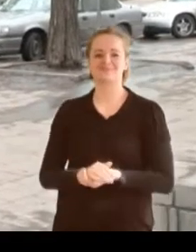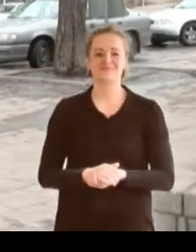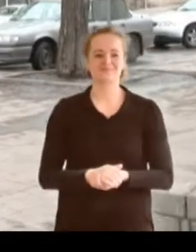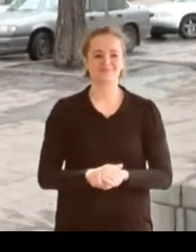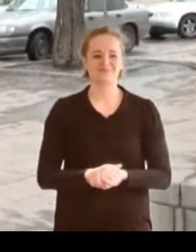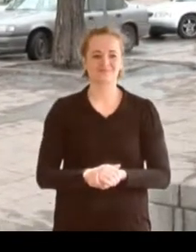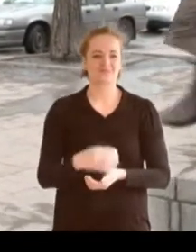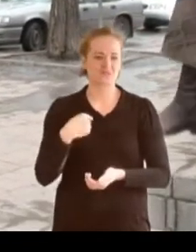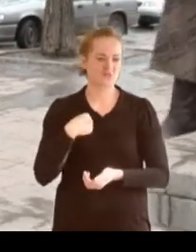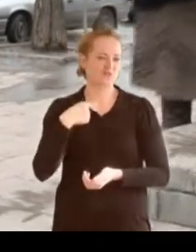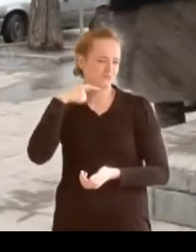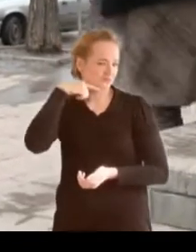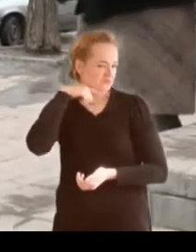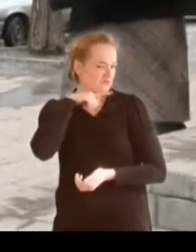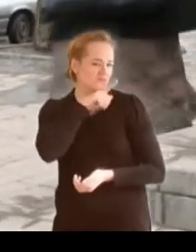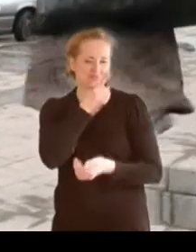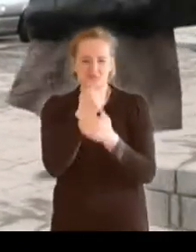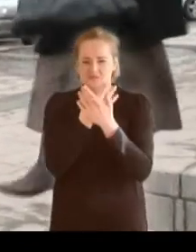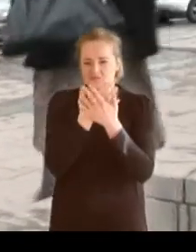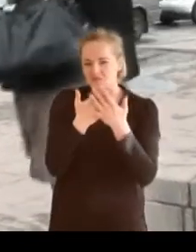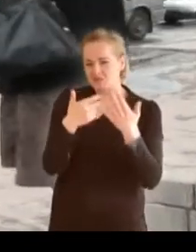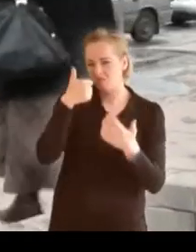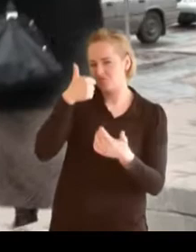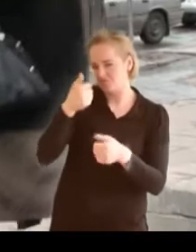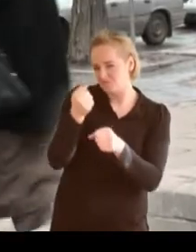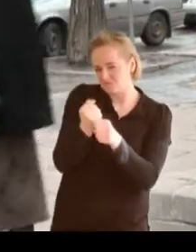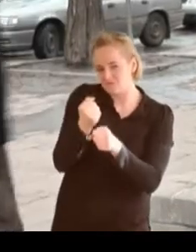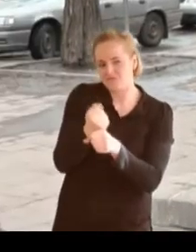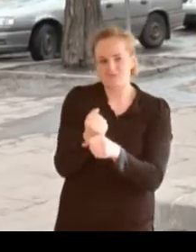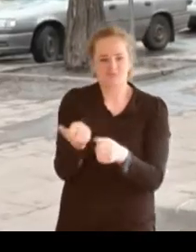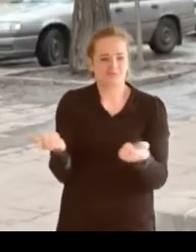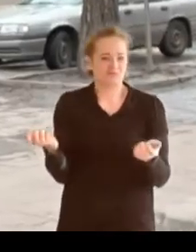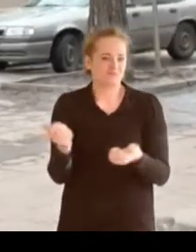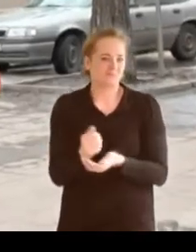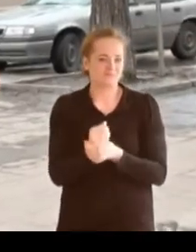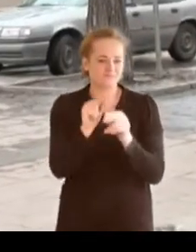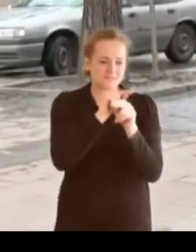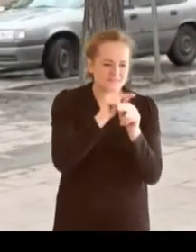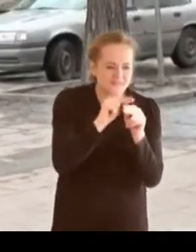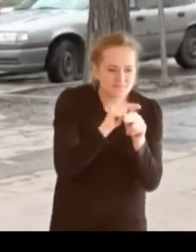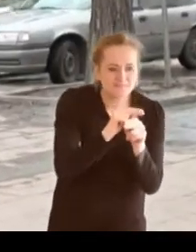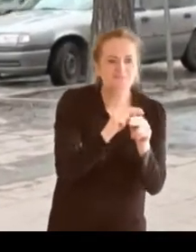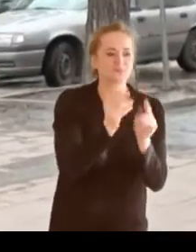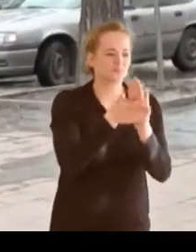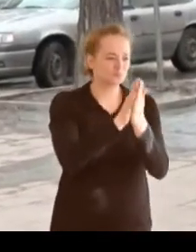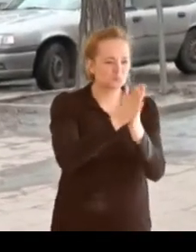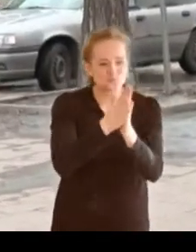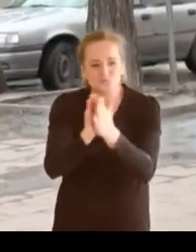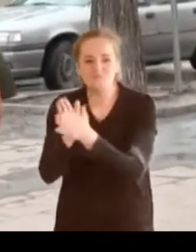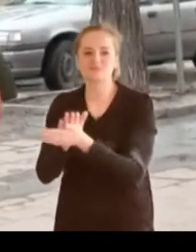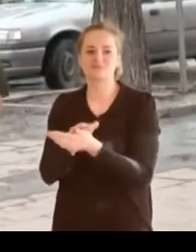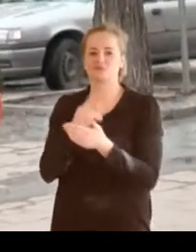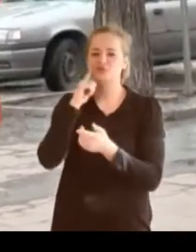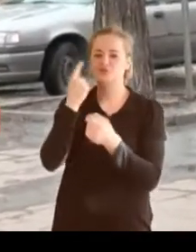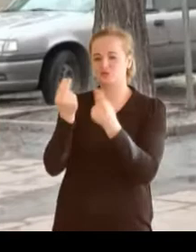moku daryti visokius darbus, ataišyti visokius